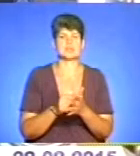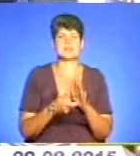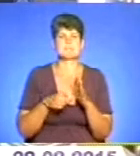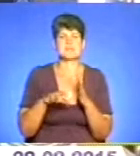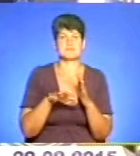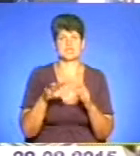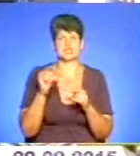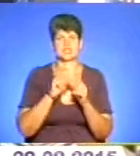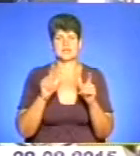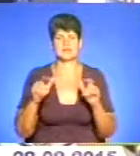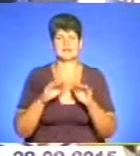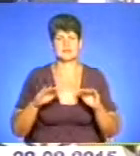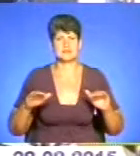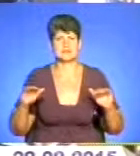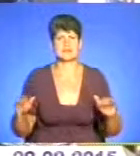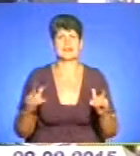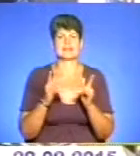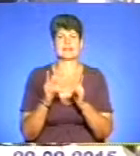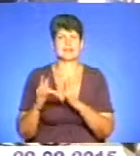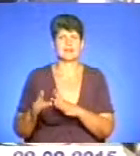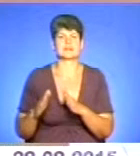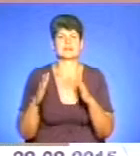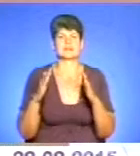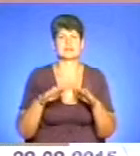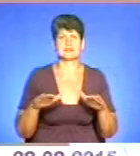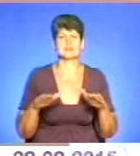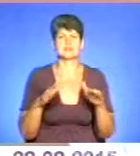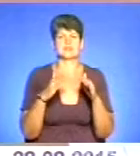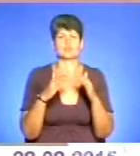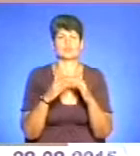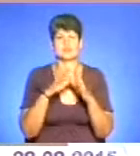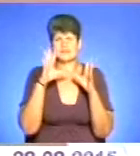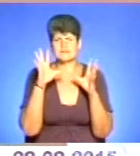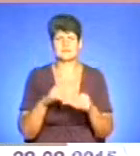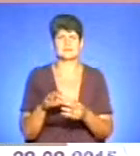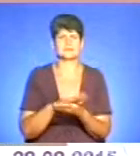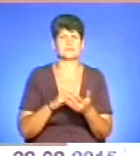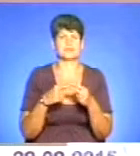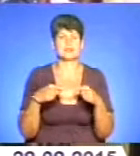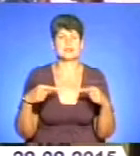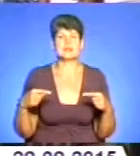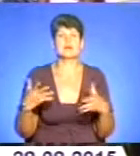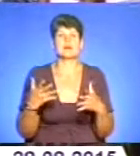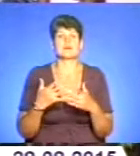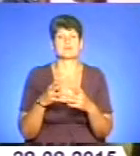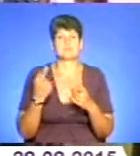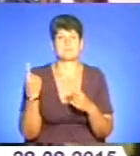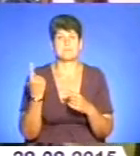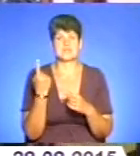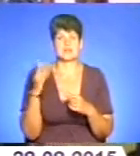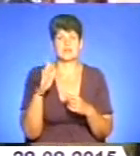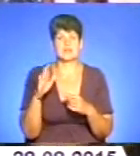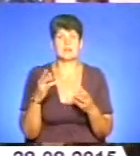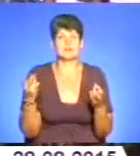шкіл, дитячих садків, шкіл-інтернатів, дитячих будинків, а й усе майно. Напередодні 1 вересня луганським школам